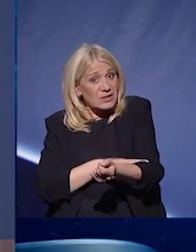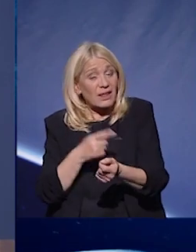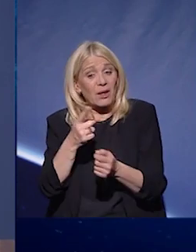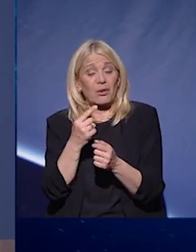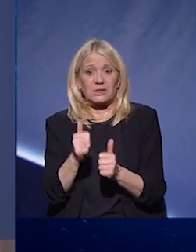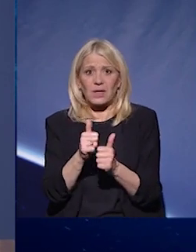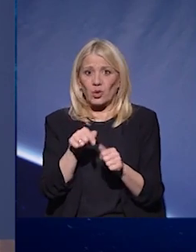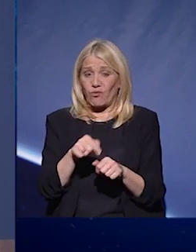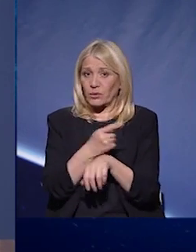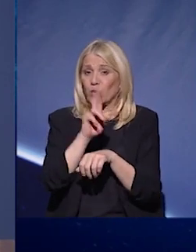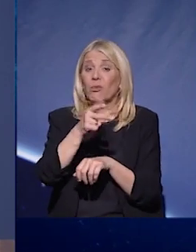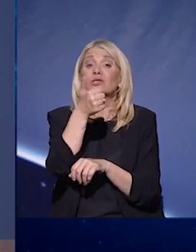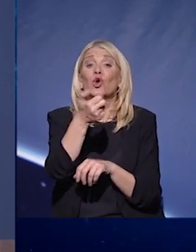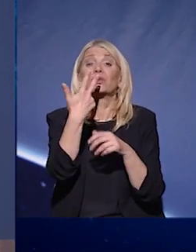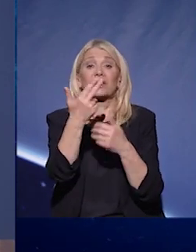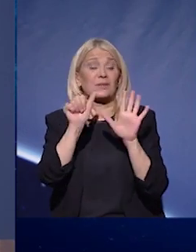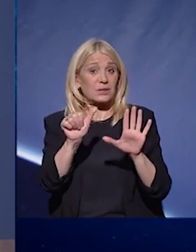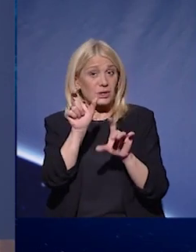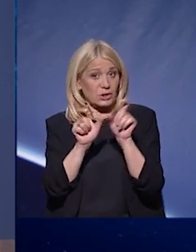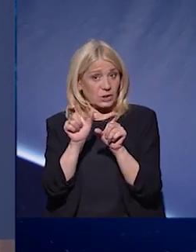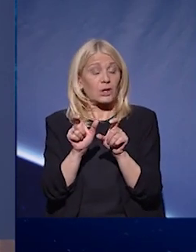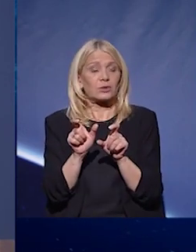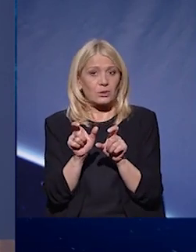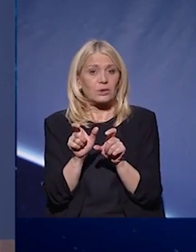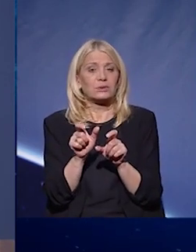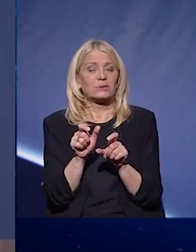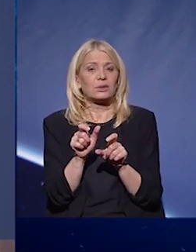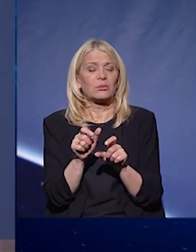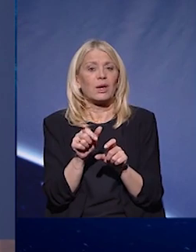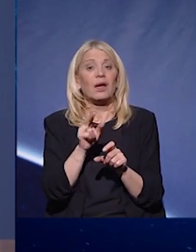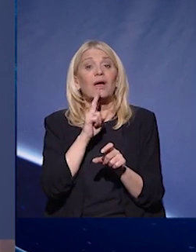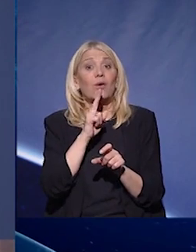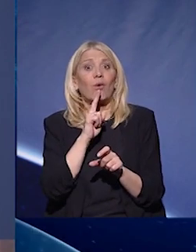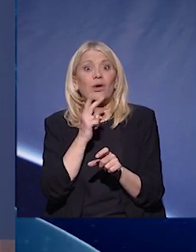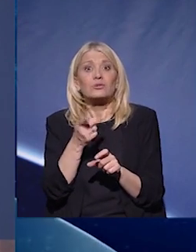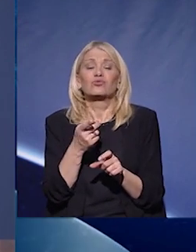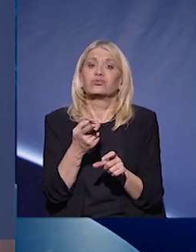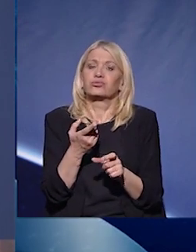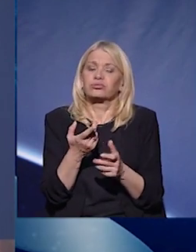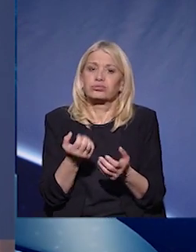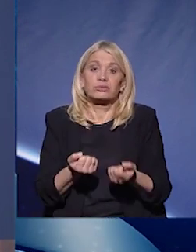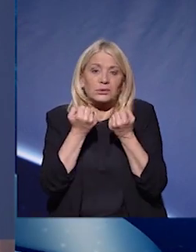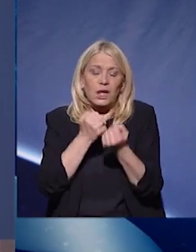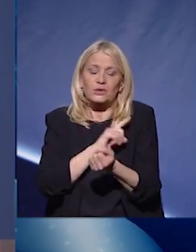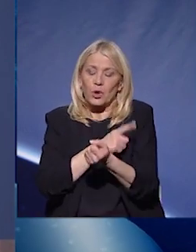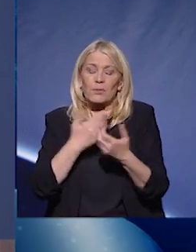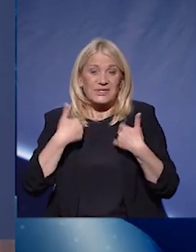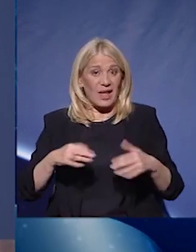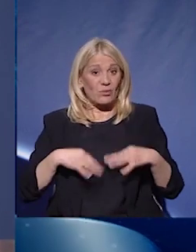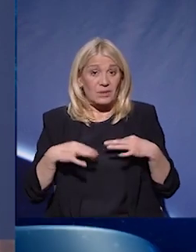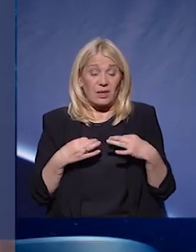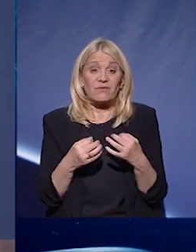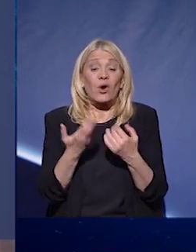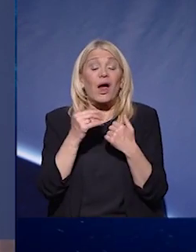momentu imamo 136 pacijenata koji su vitalno ugroženi, ali